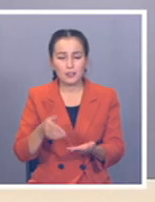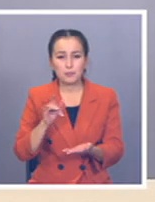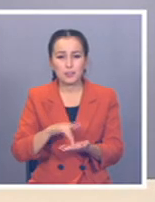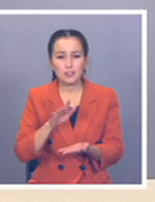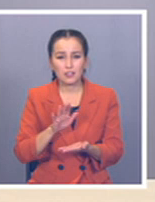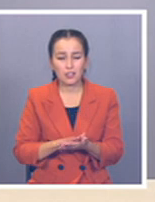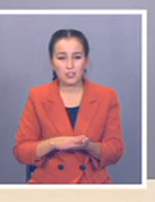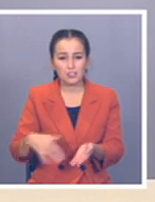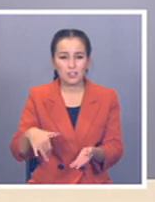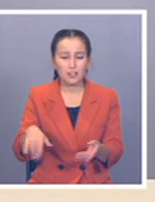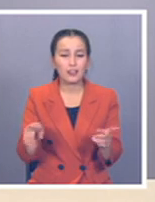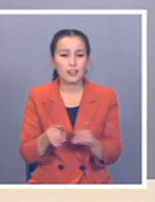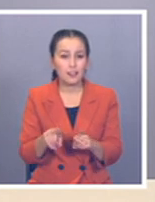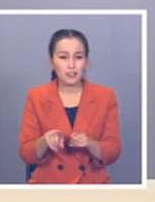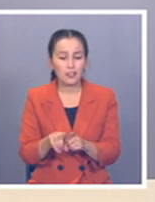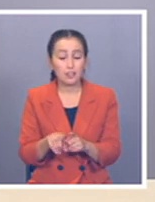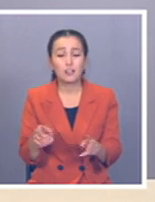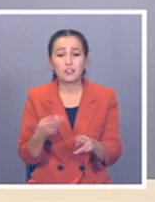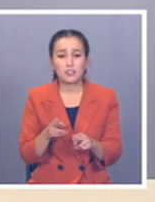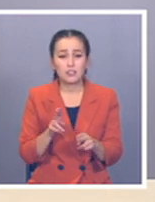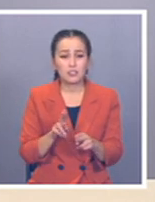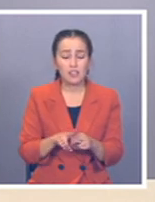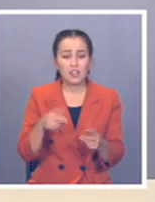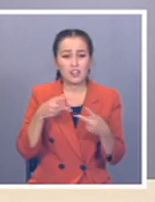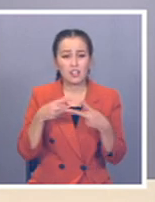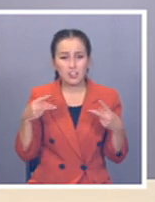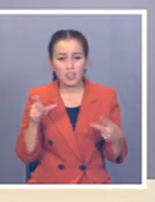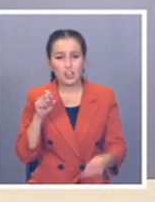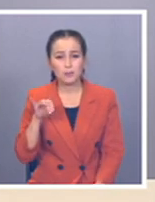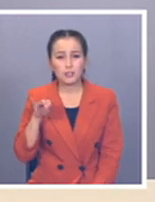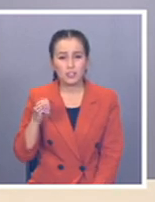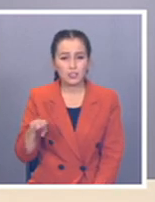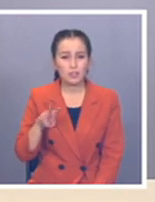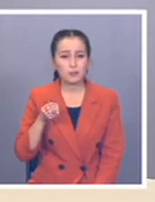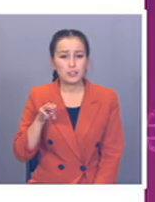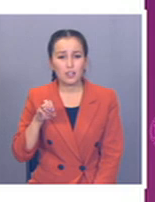Осы үзінділерден эпитет, теңеу, метафораны тауып көріңіздер.